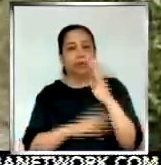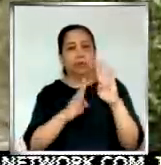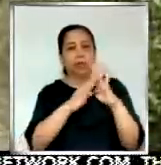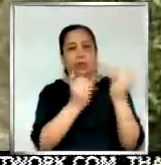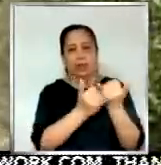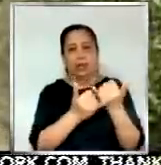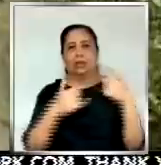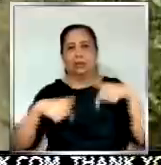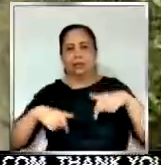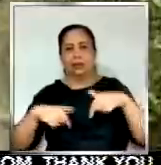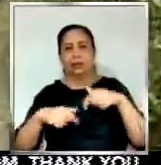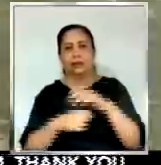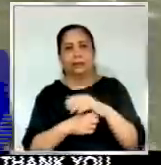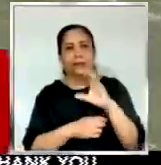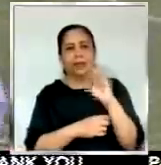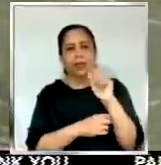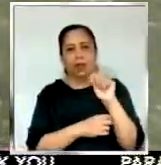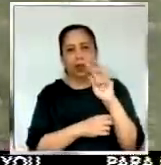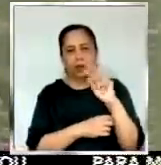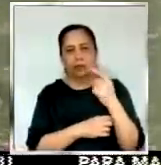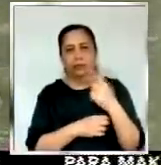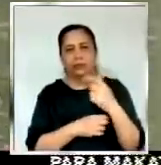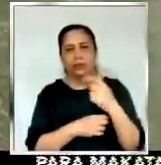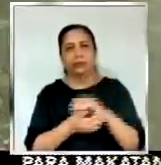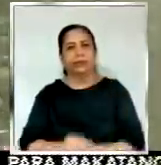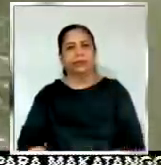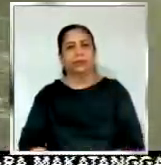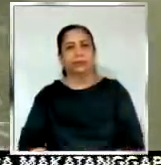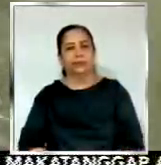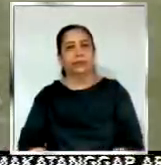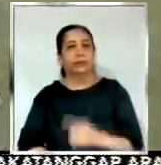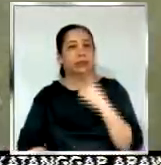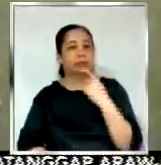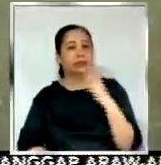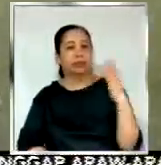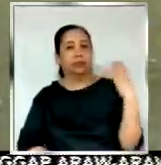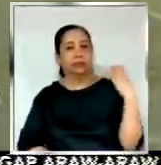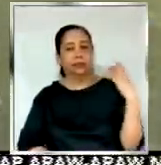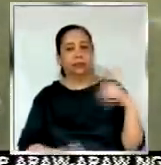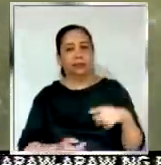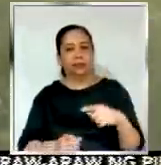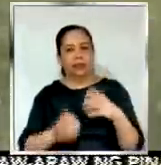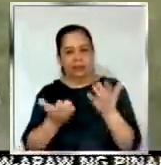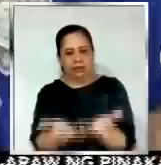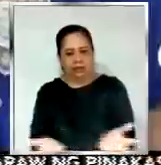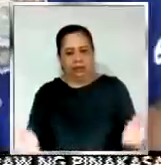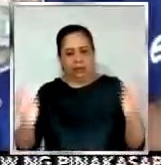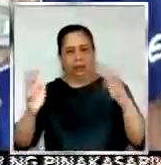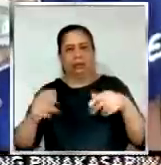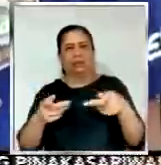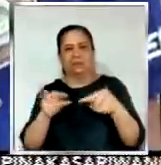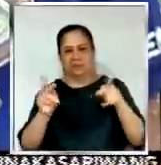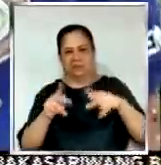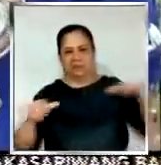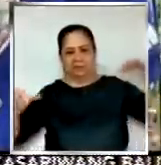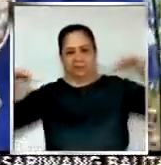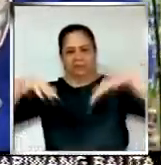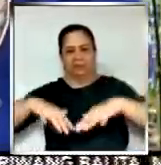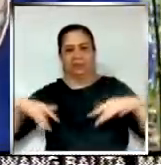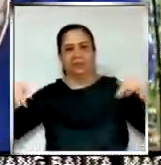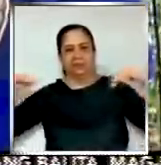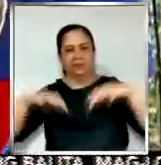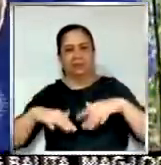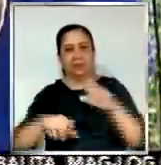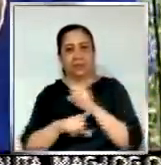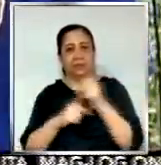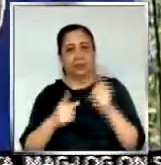sa bayan ng Kalawag. Ayon sa kapitan ng barangay, Catch Basin ang kanilang lugar. Sa sitwasyon po sa ngayon,